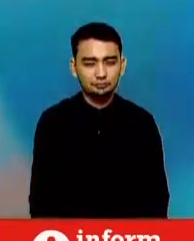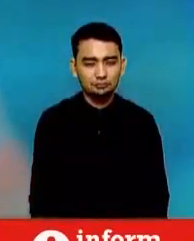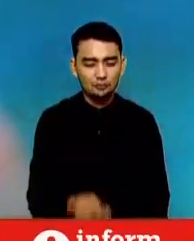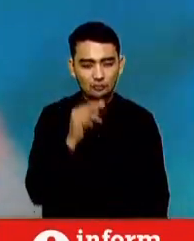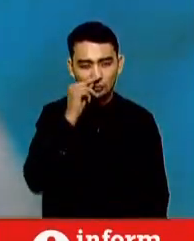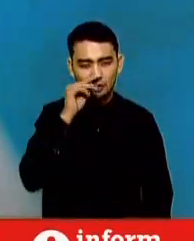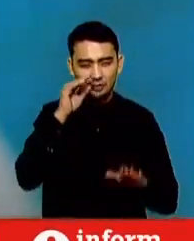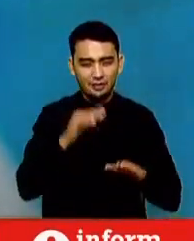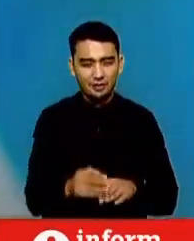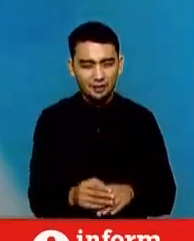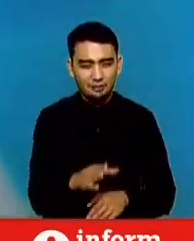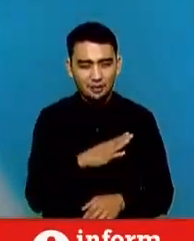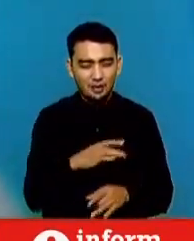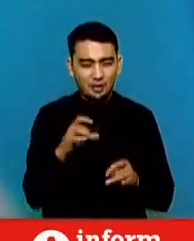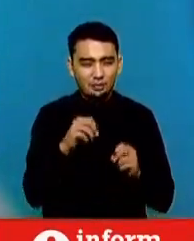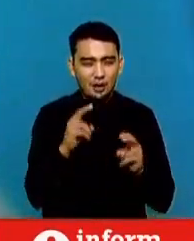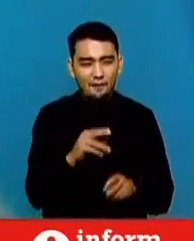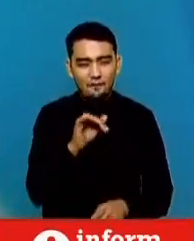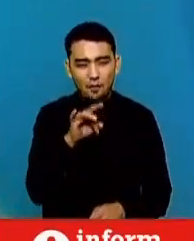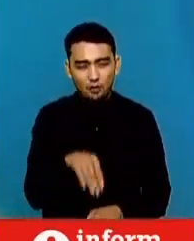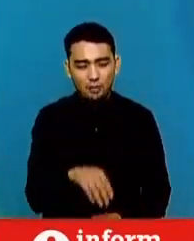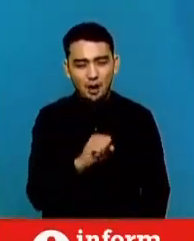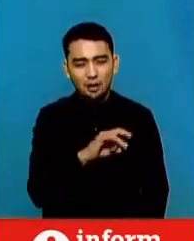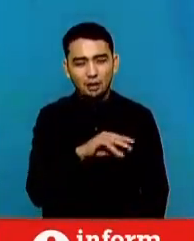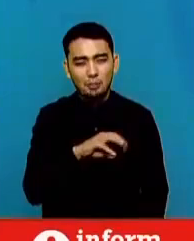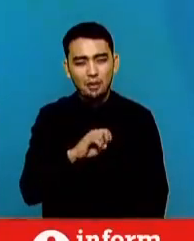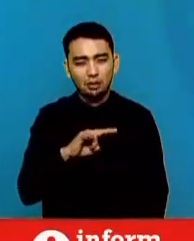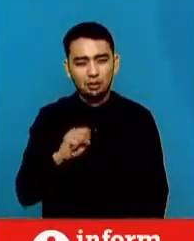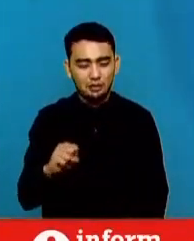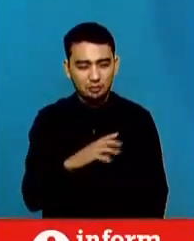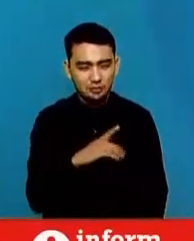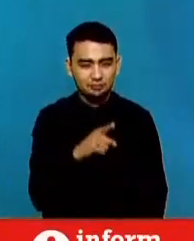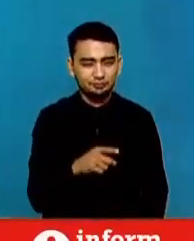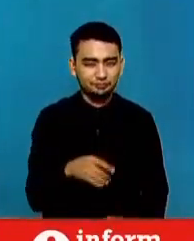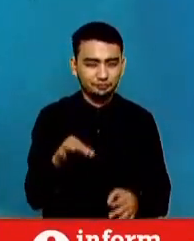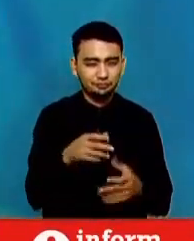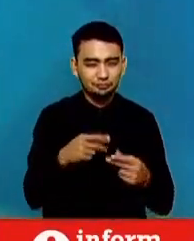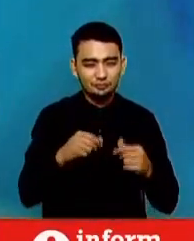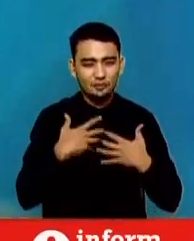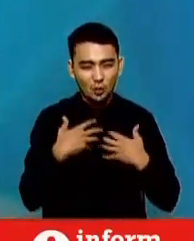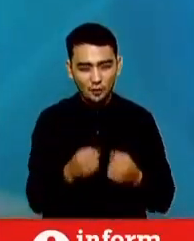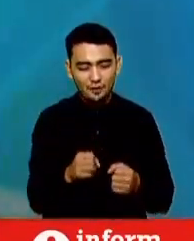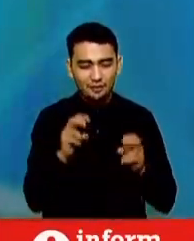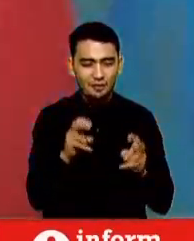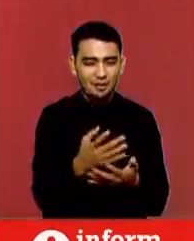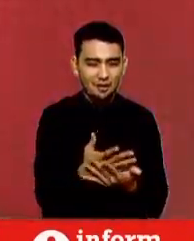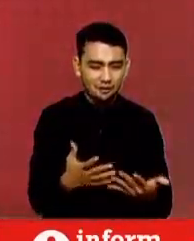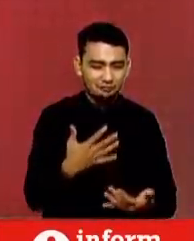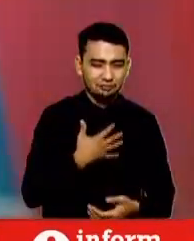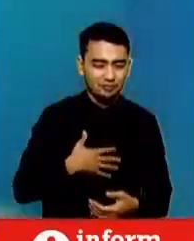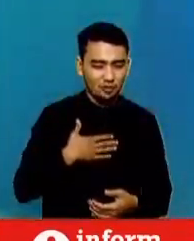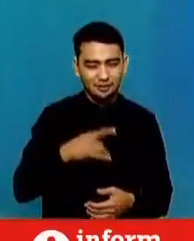В Шымкенте состоялся международный форум «Арманда». Это площадка для здоровых дискуссий на актуальные темы,